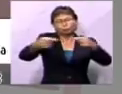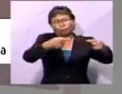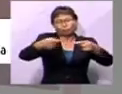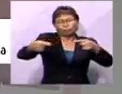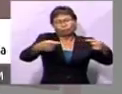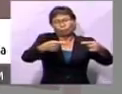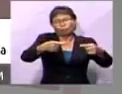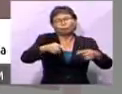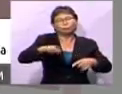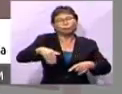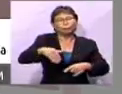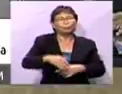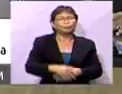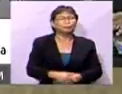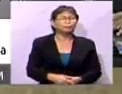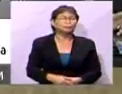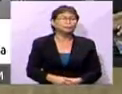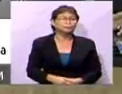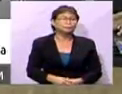sebenar.